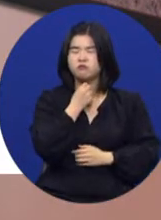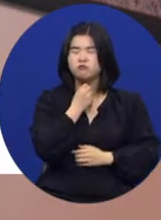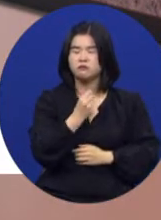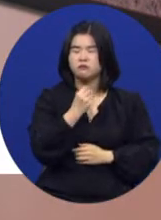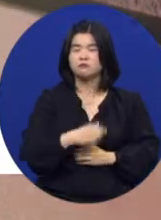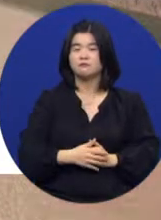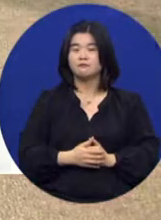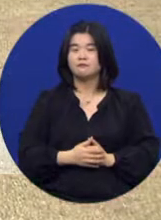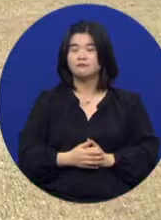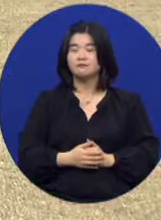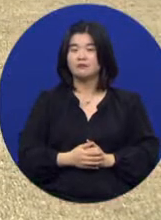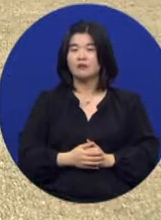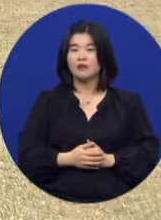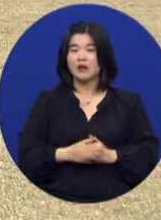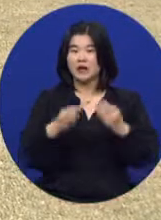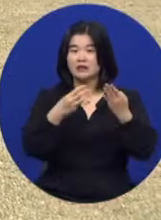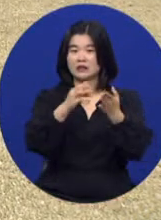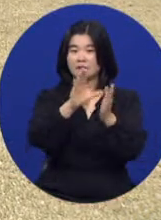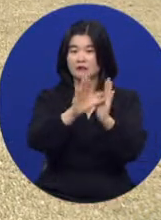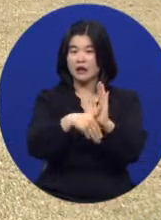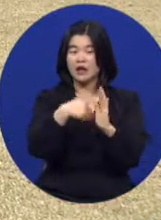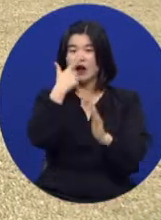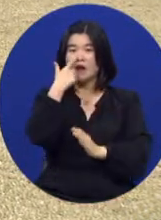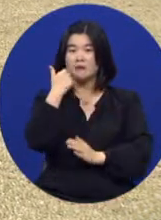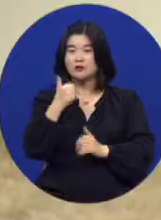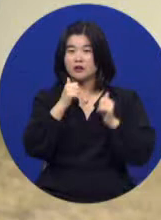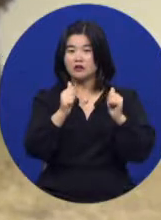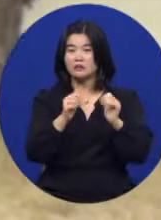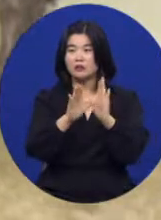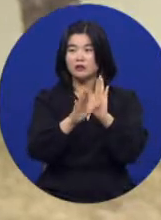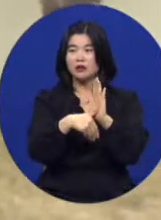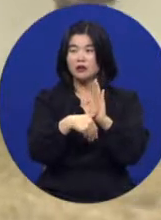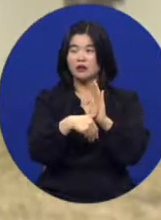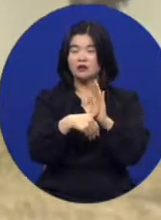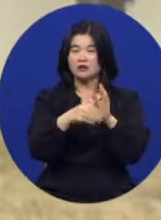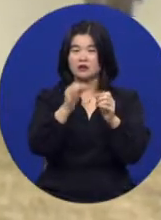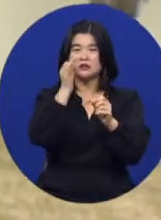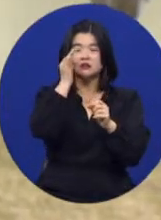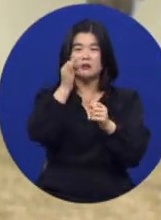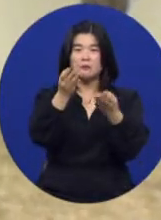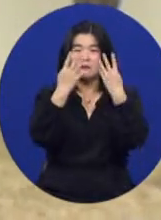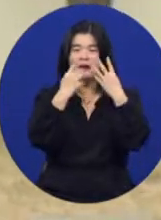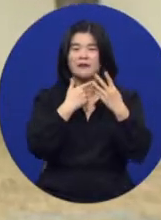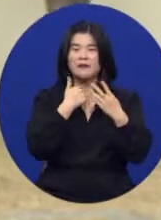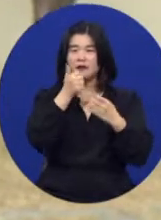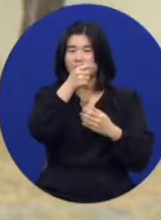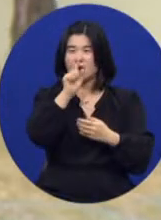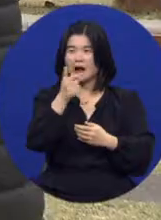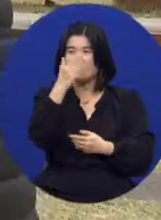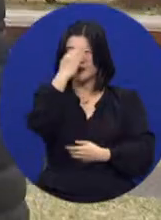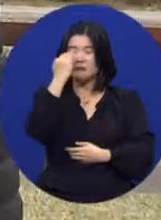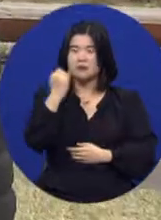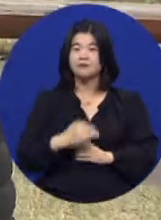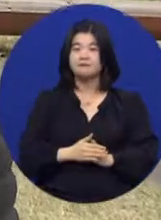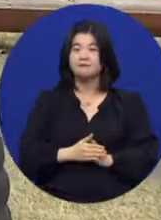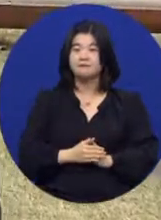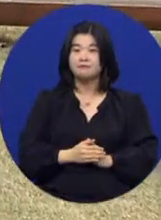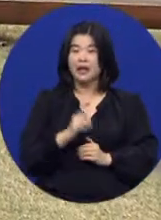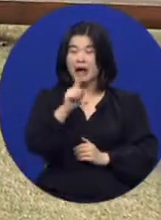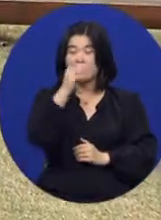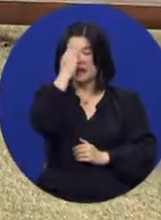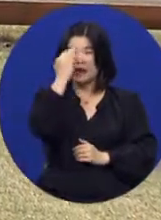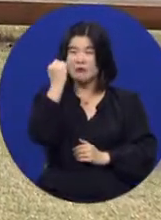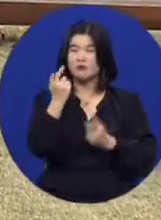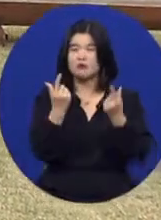알마 마시. 4.3 당시 아버지가 법원에서 징역 10월형을 받았던 한복순 할머니. 한